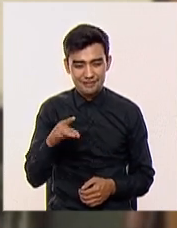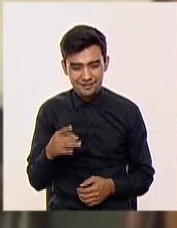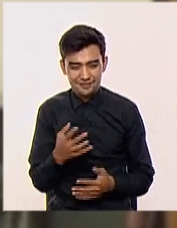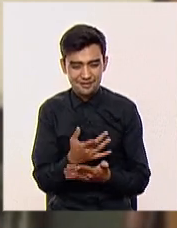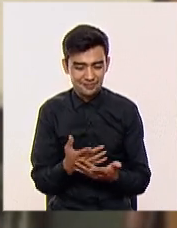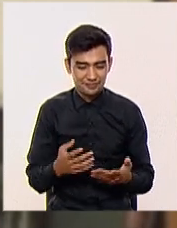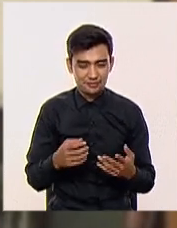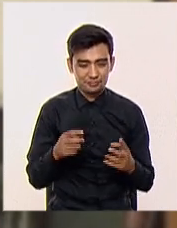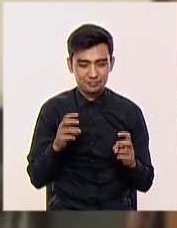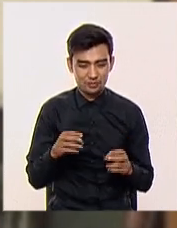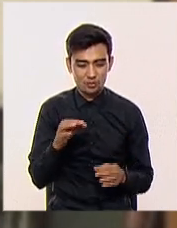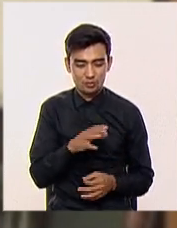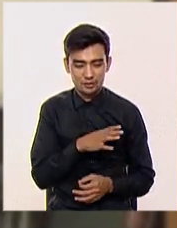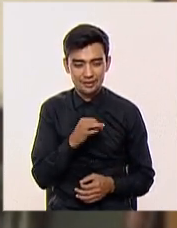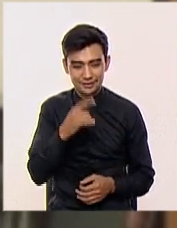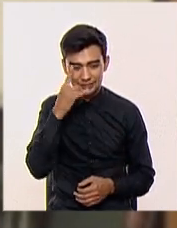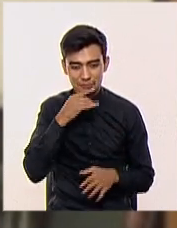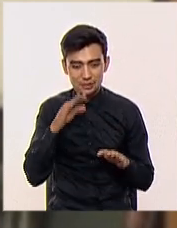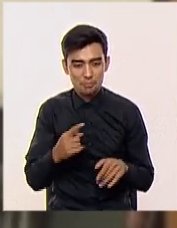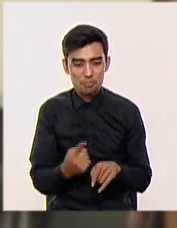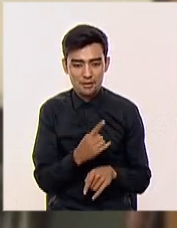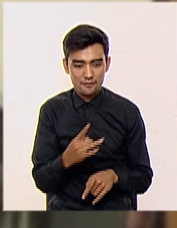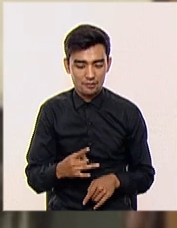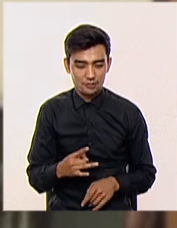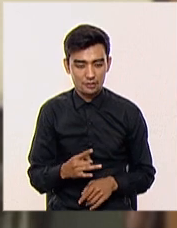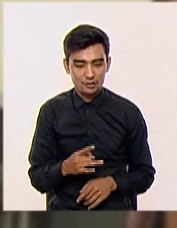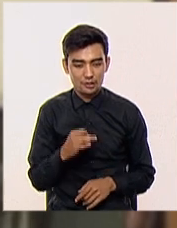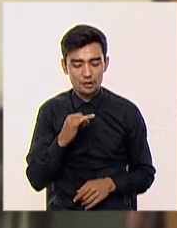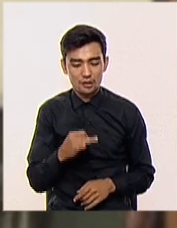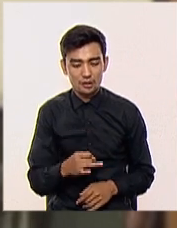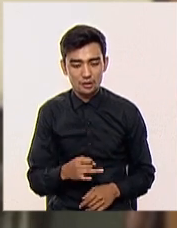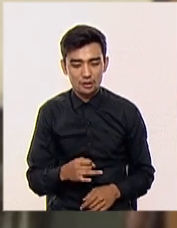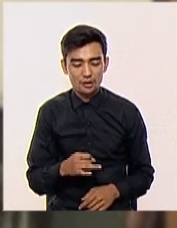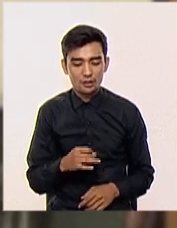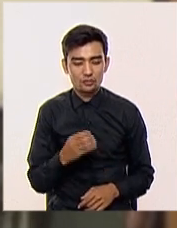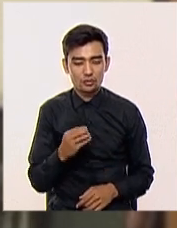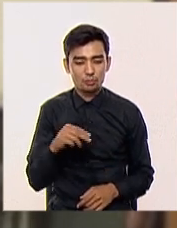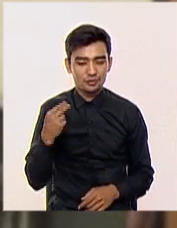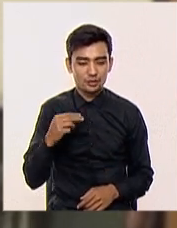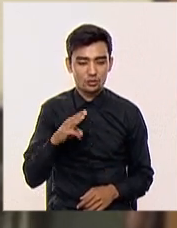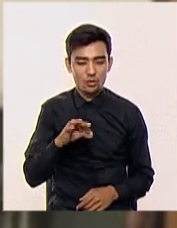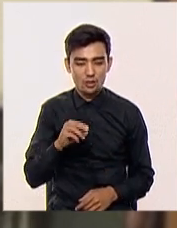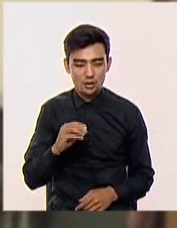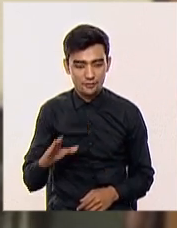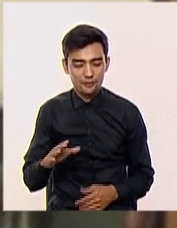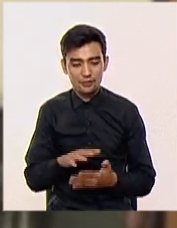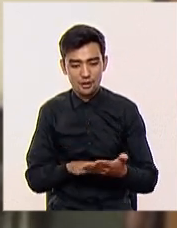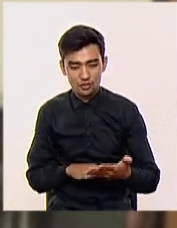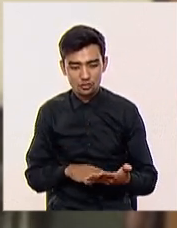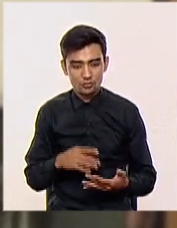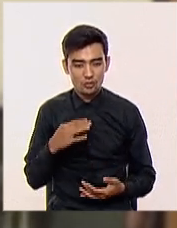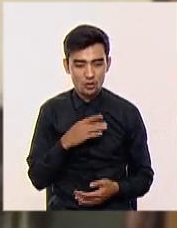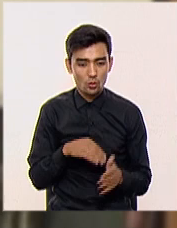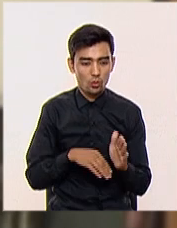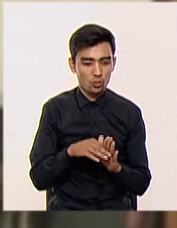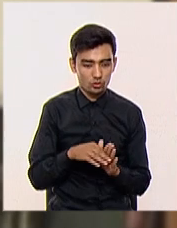угодно. Находку именно в Казахстане, мы гордимся этим. Вот, президент Токаев продолжает многие